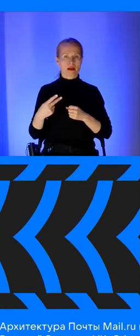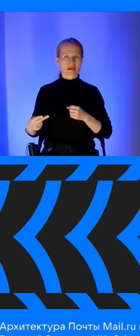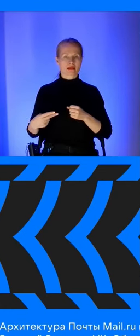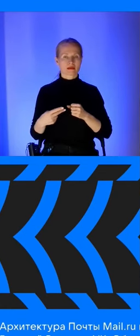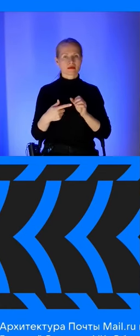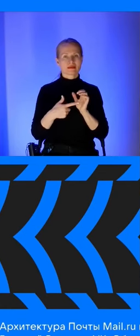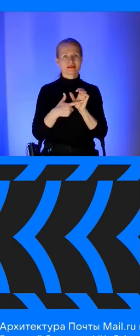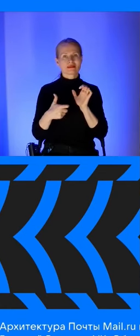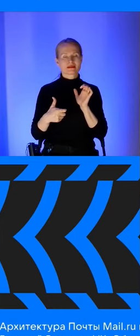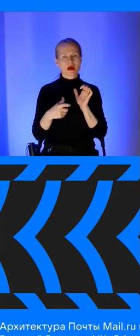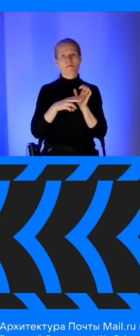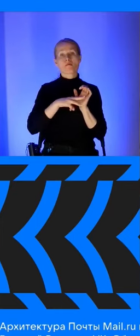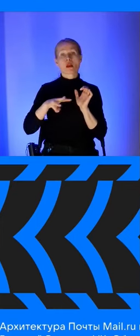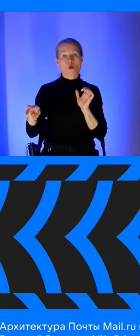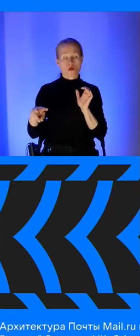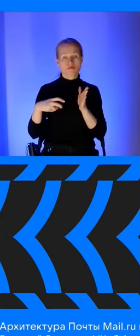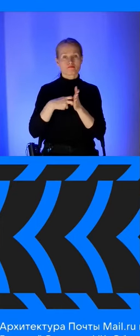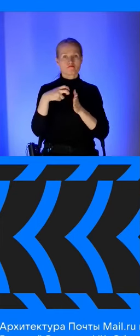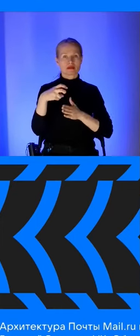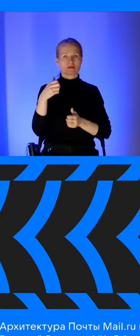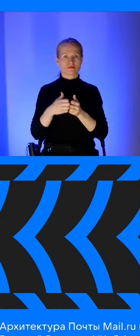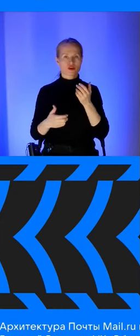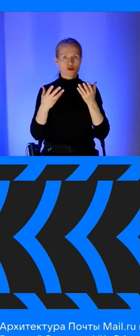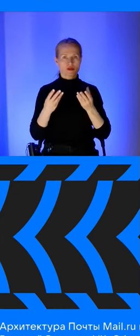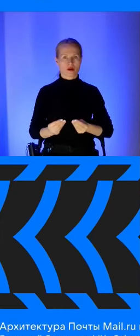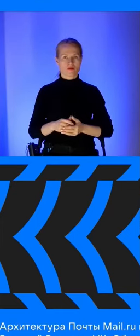порядка 700 миллионов писем ежедневно.